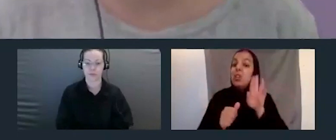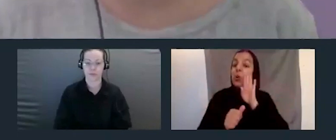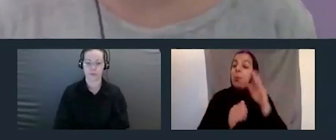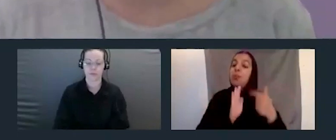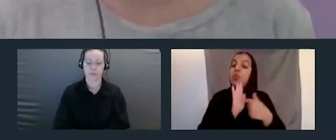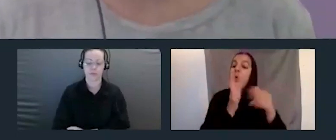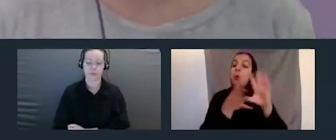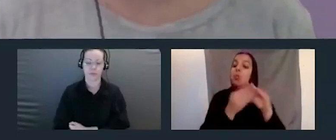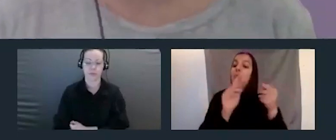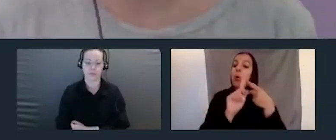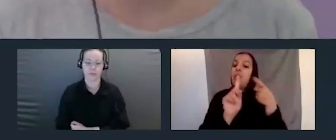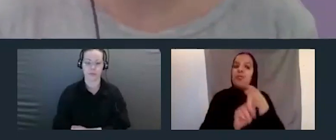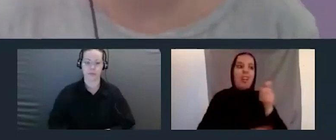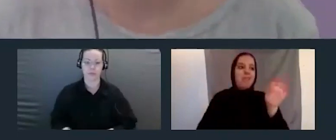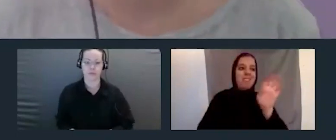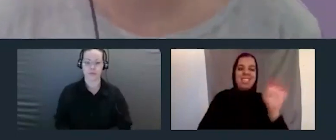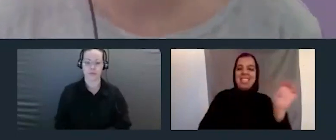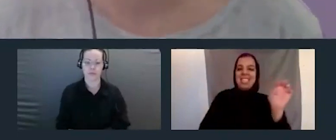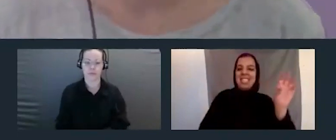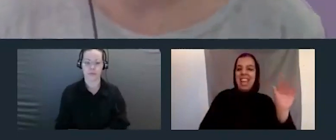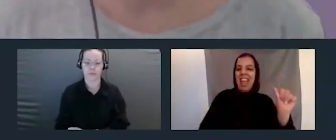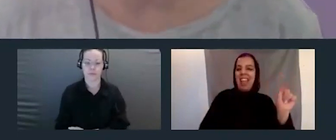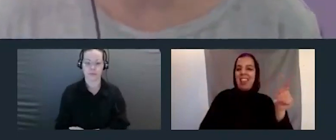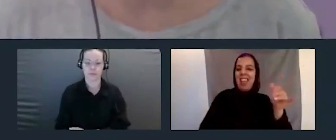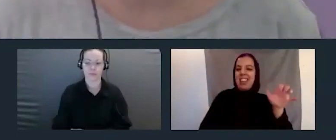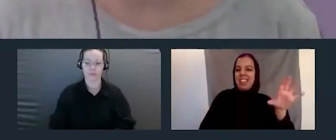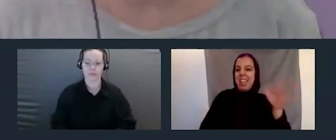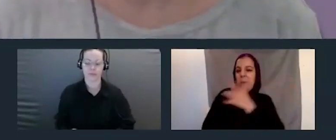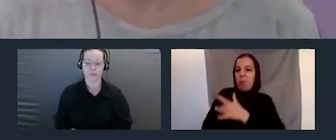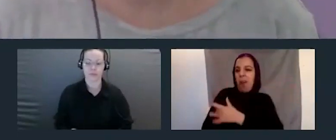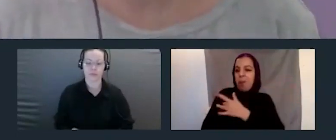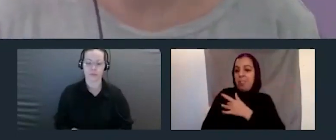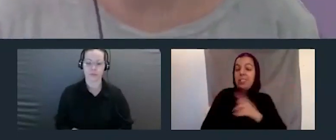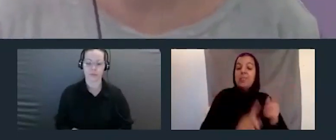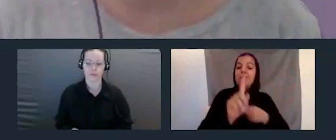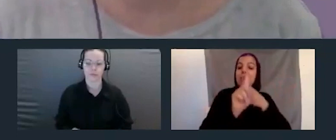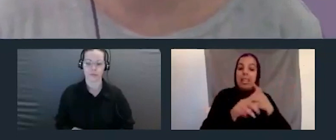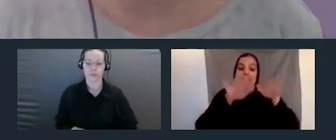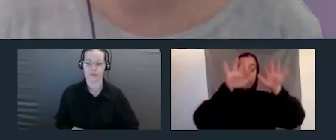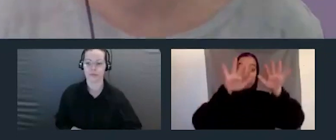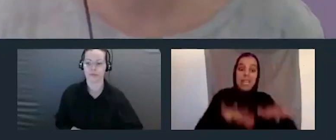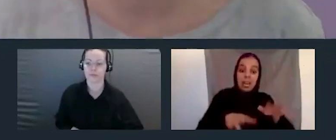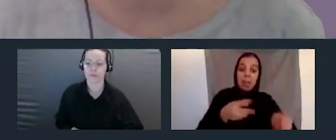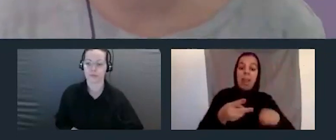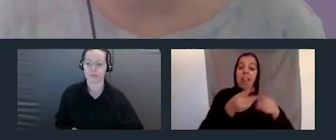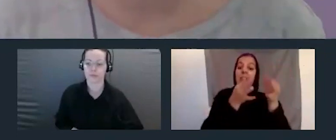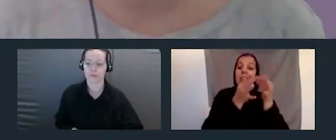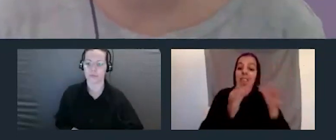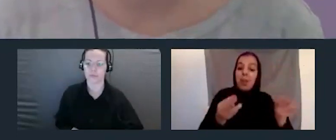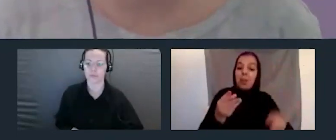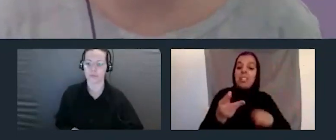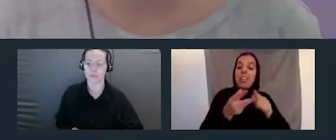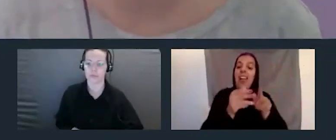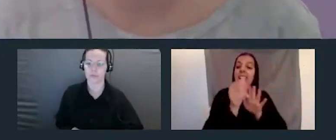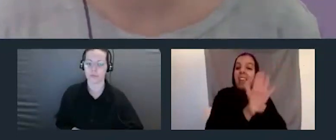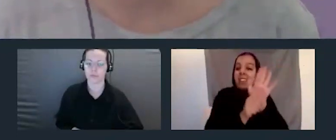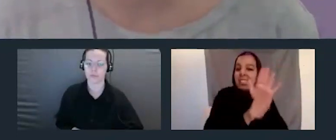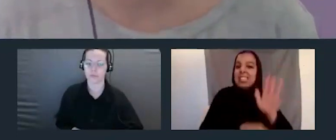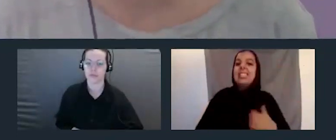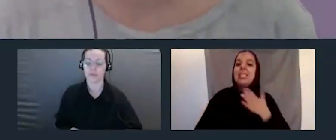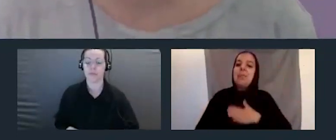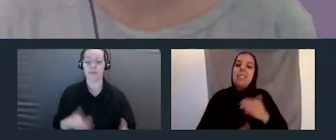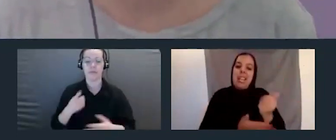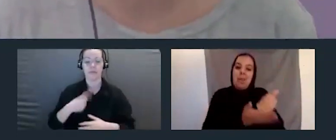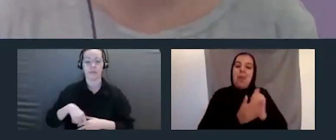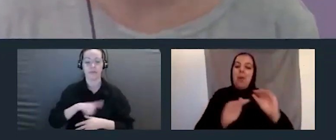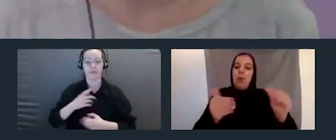l'établissement de la langue et de la défense des droits. Veuillez m'aider à accueillir la Dr Anne Blanchet de l'Université de Moncton et ses panélistes